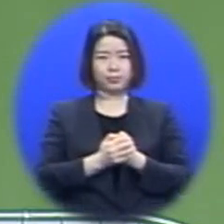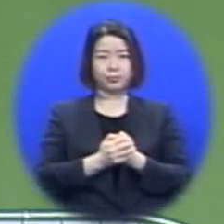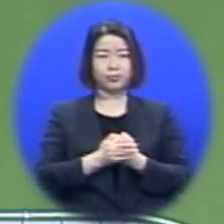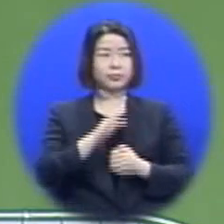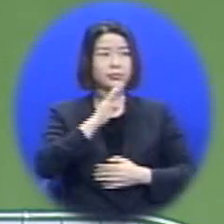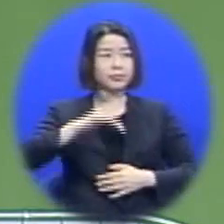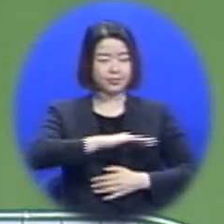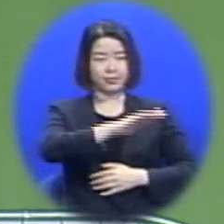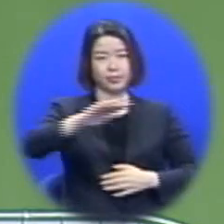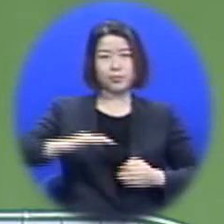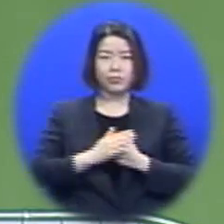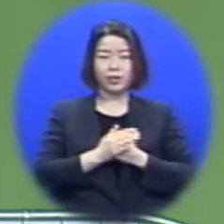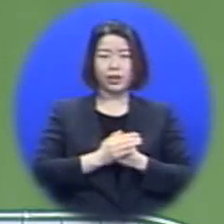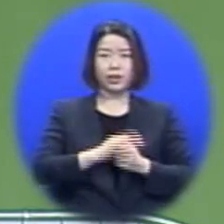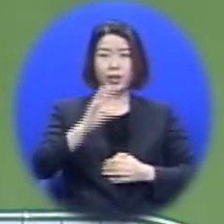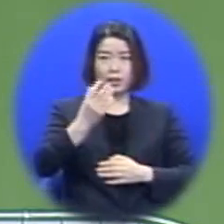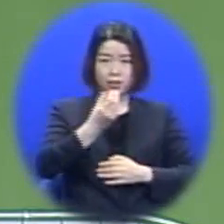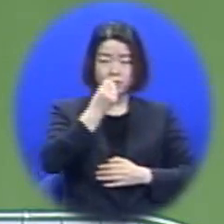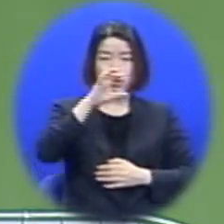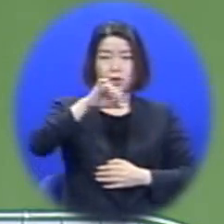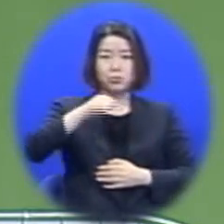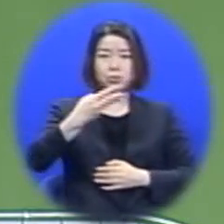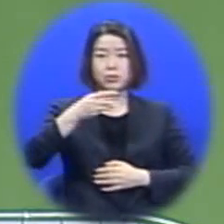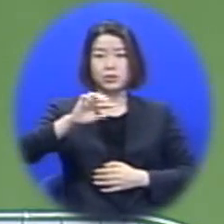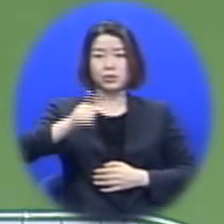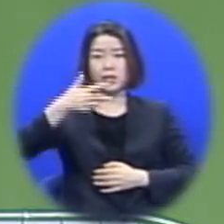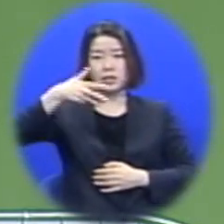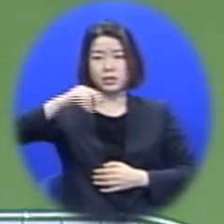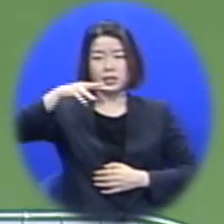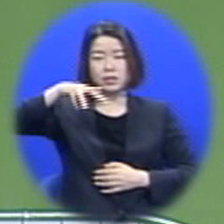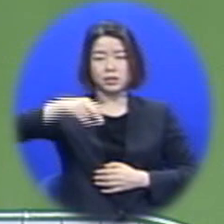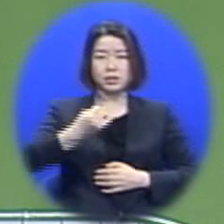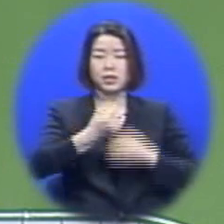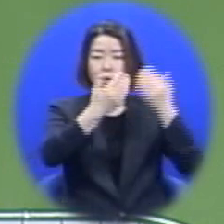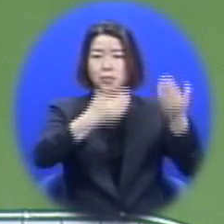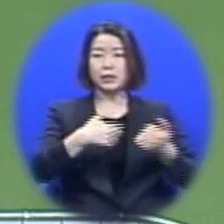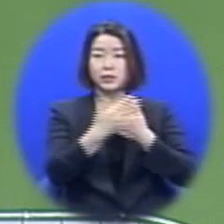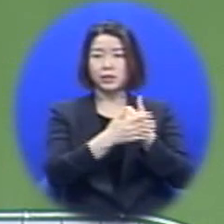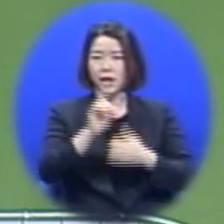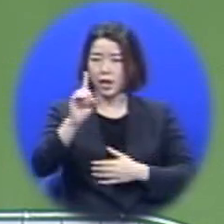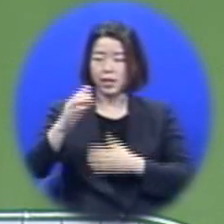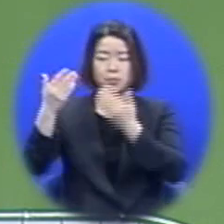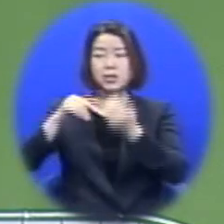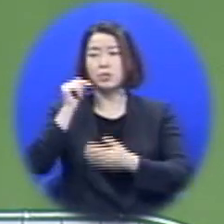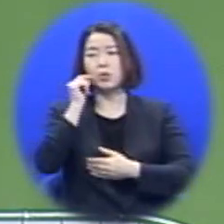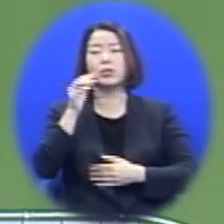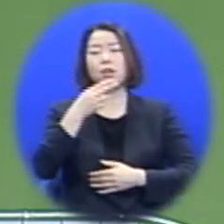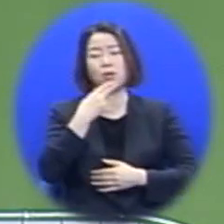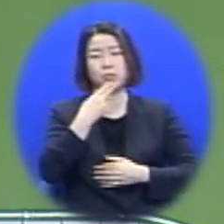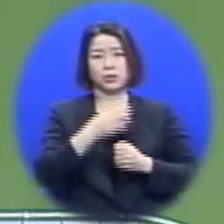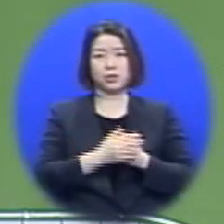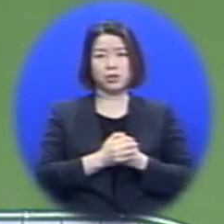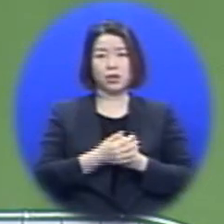사실 우리가 성 프랜시스가 받은 은혜 못 받은 거 하나도 없어요. 그런데 왜 삶이 그렇게